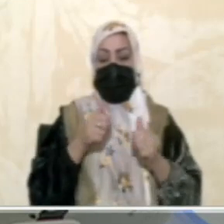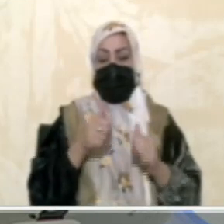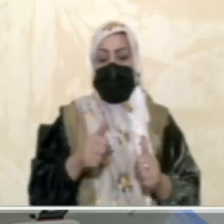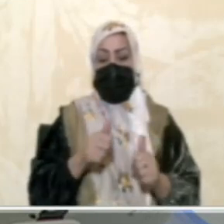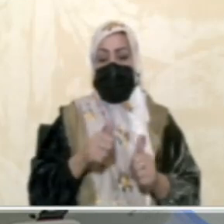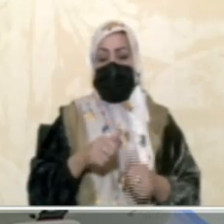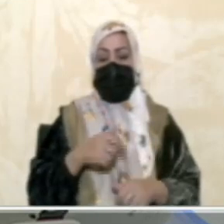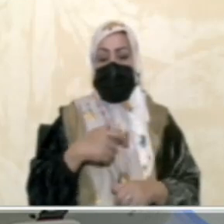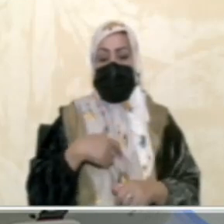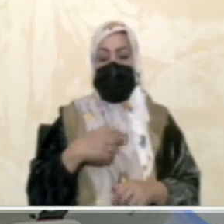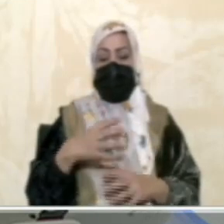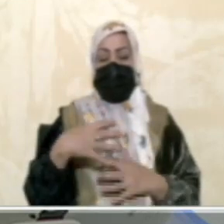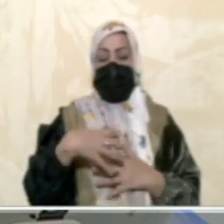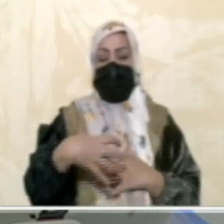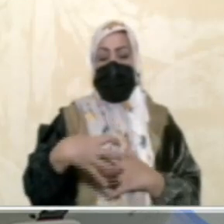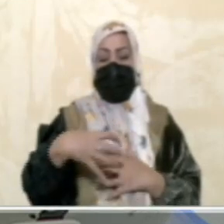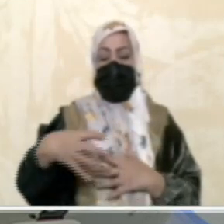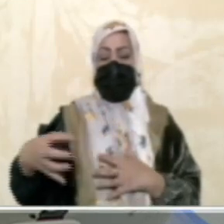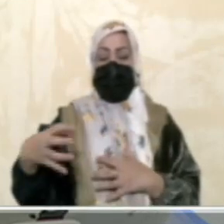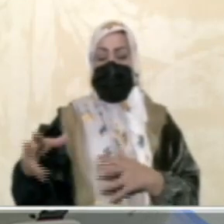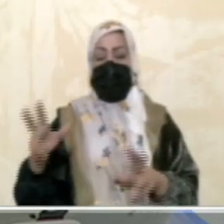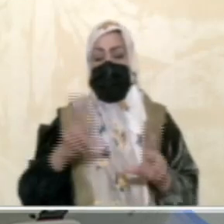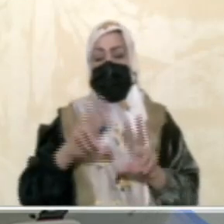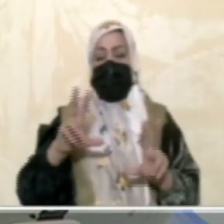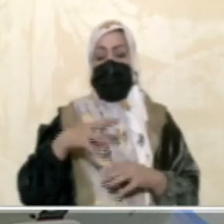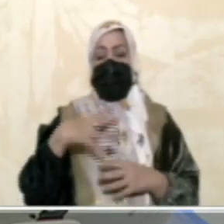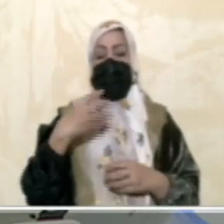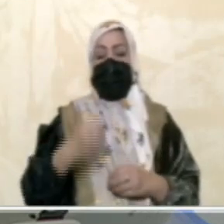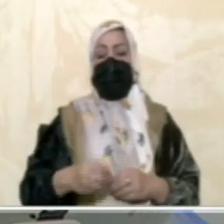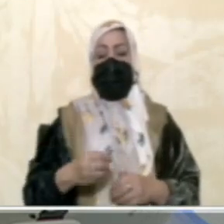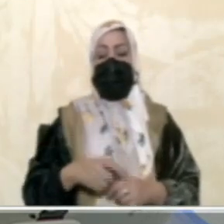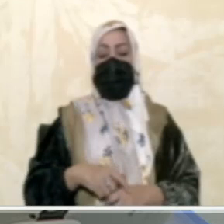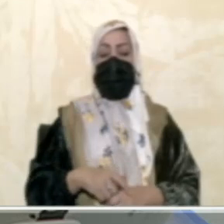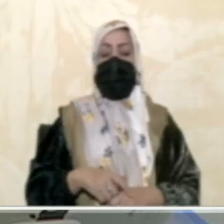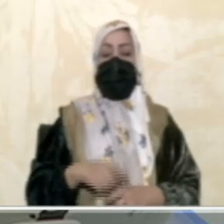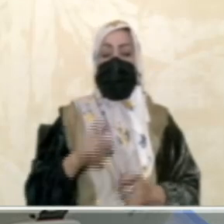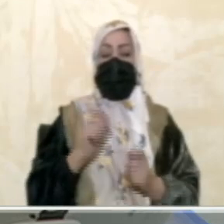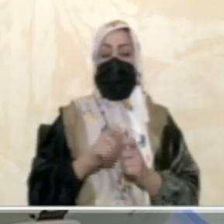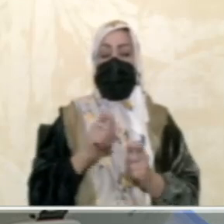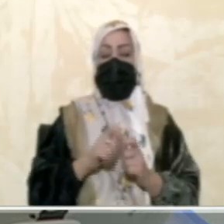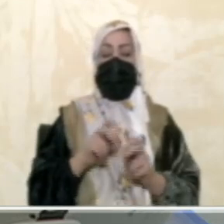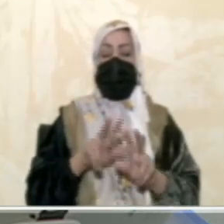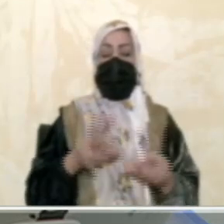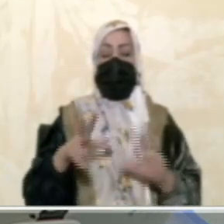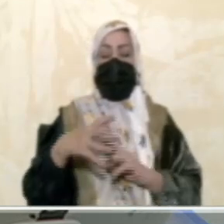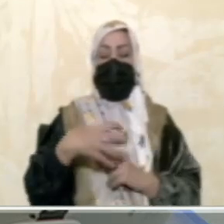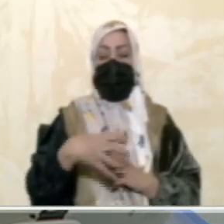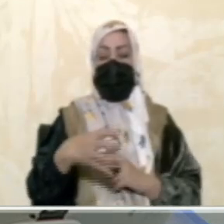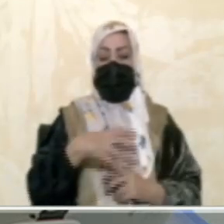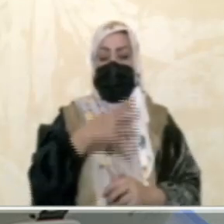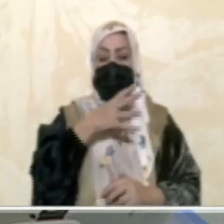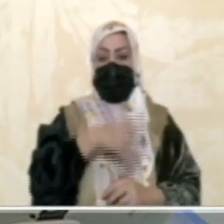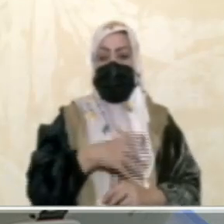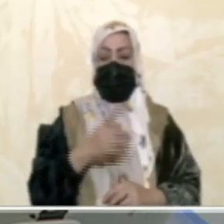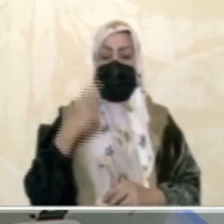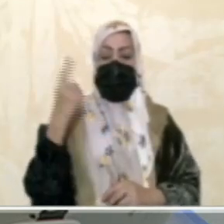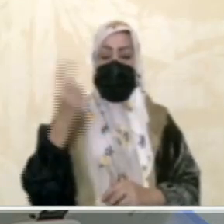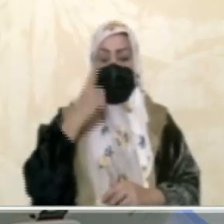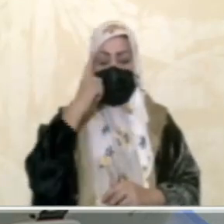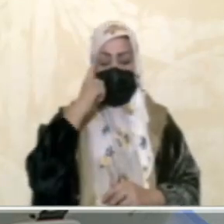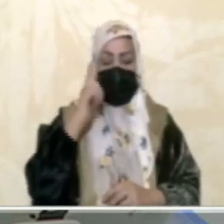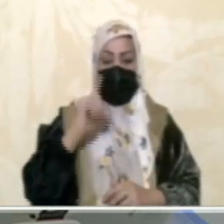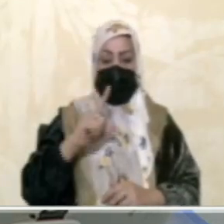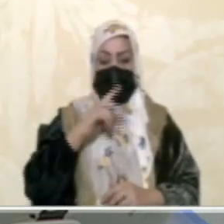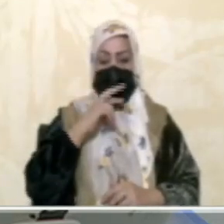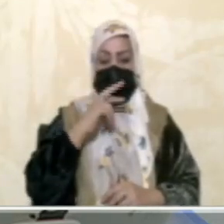القنوات التي لها اهتمام بهذه البلاد ان يذكر اهل العلم فيها من كافه